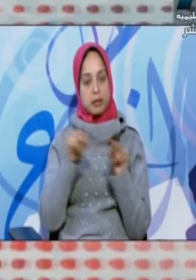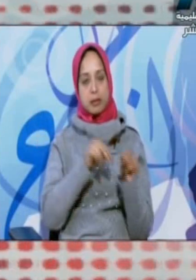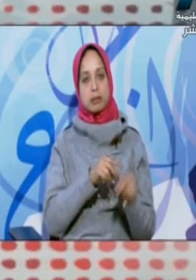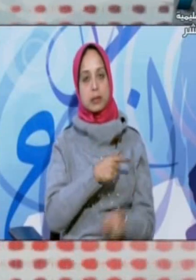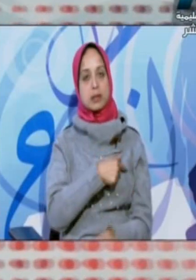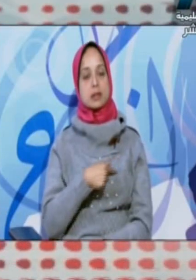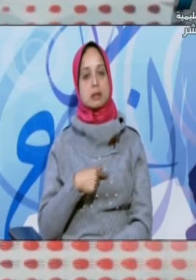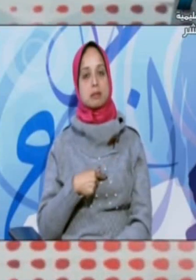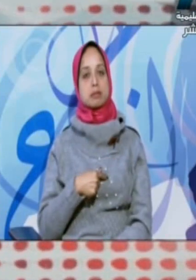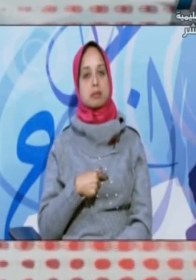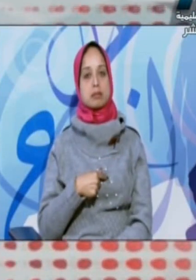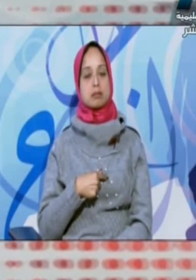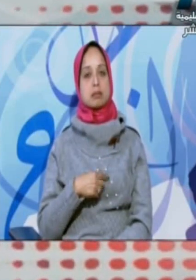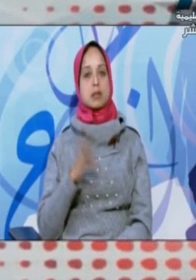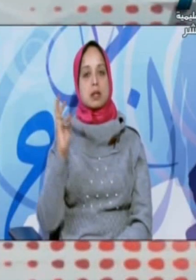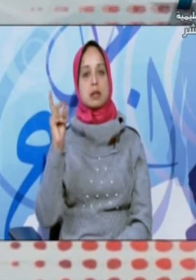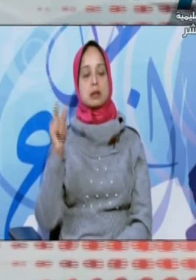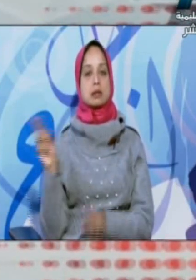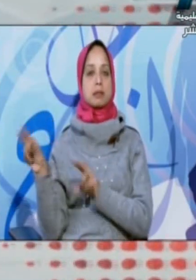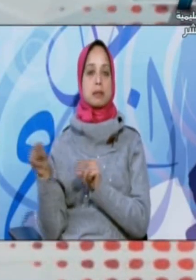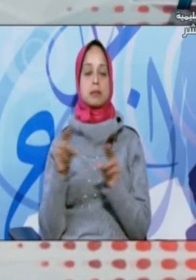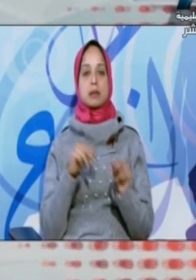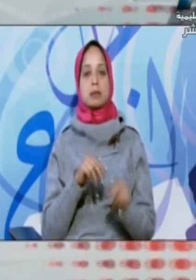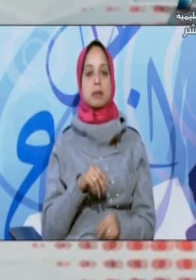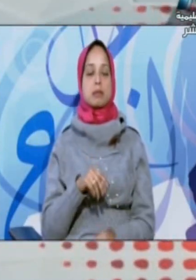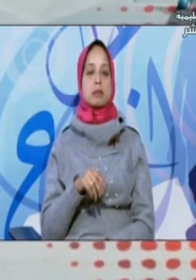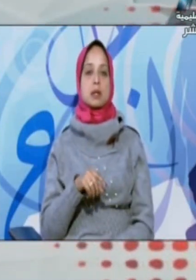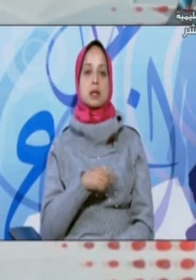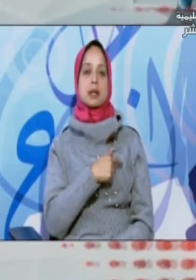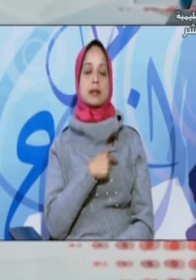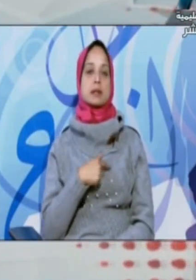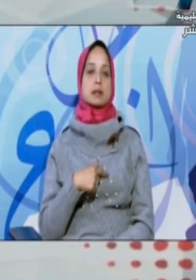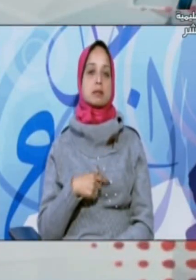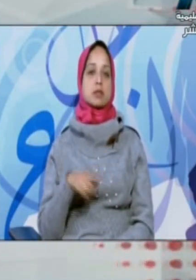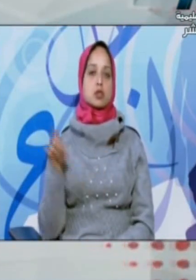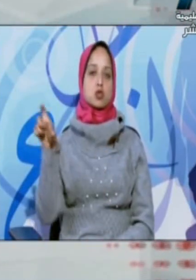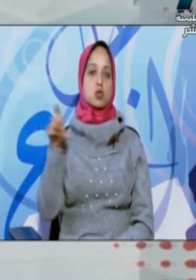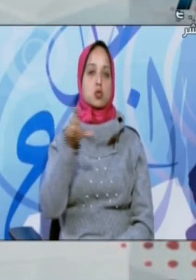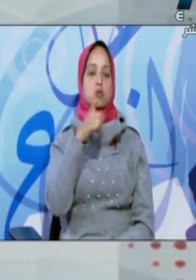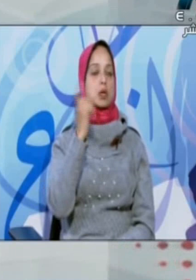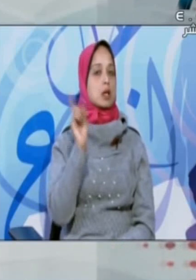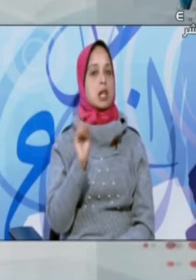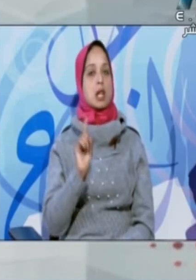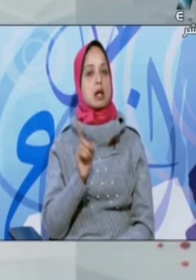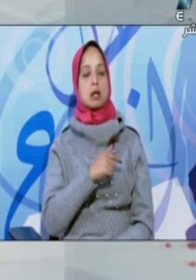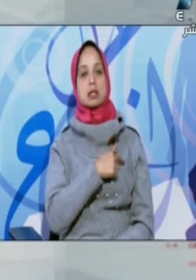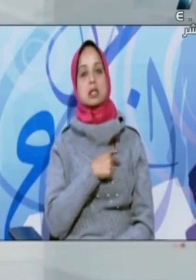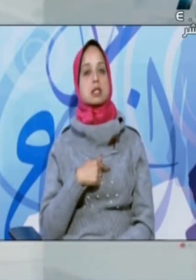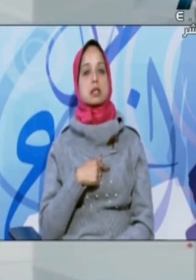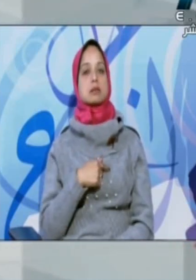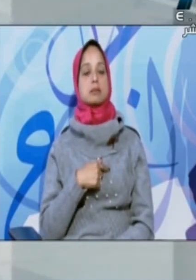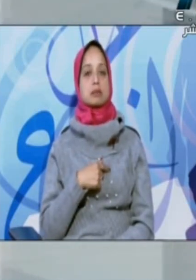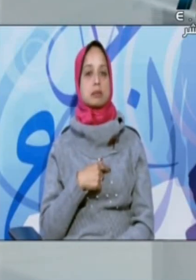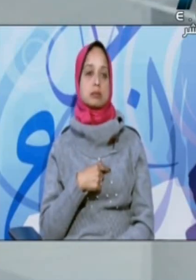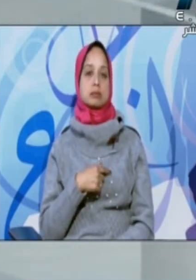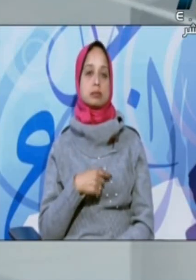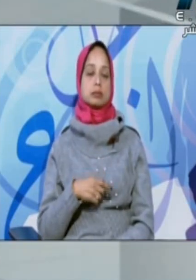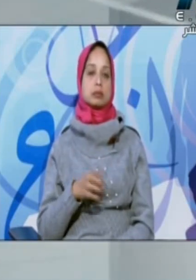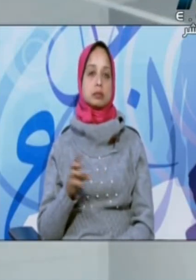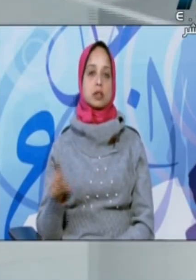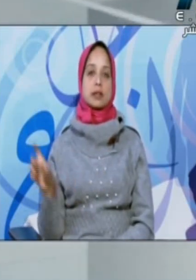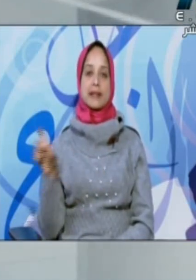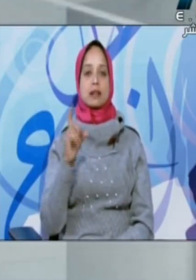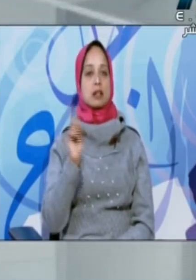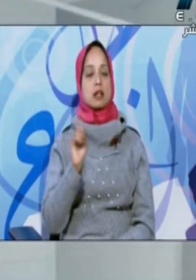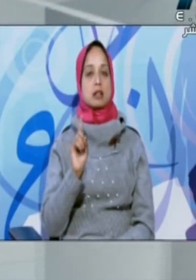ايه الثورة العربية فيها شهور، فبراير، سبتمبر، مايو. لا دي اسماء. يقول لك حركة الجيش والشعب فبراير 81، اللي هي مظاهرة